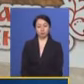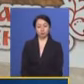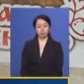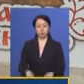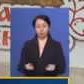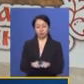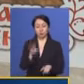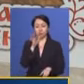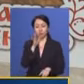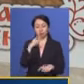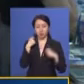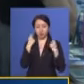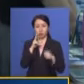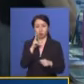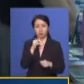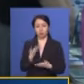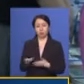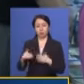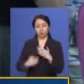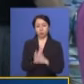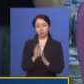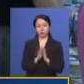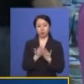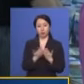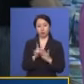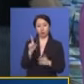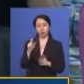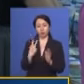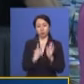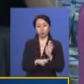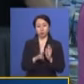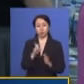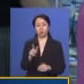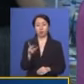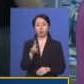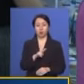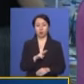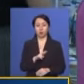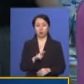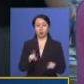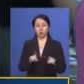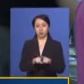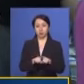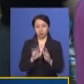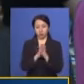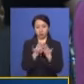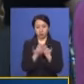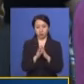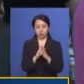Также в рамках юбилейных дат к нам пришли новые книги по 170-летию Абая и также выставка по